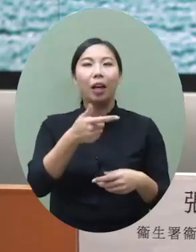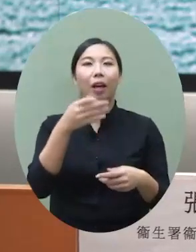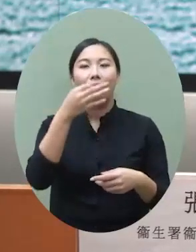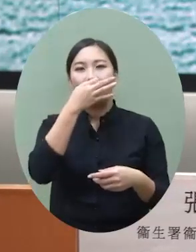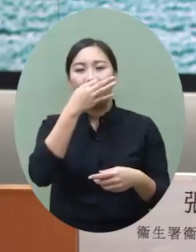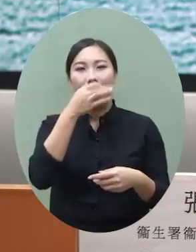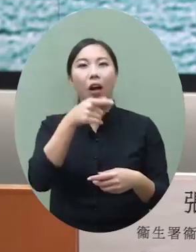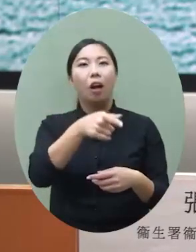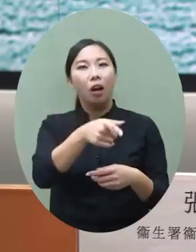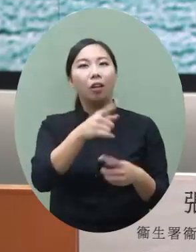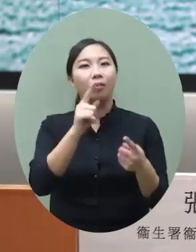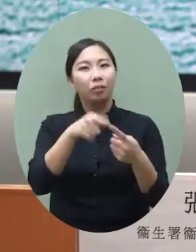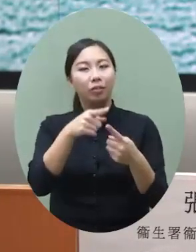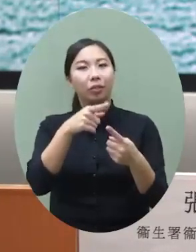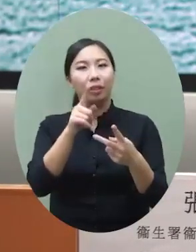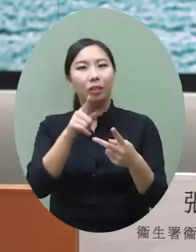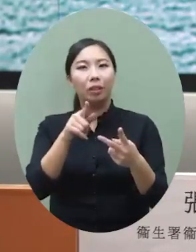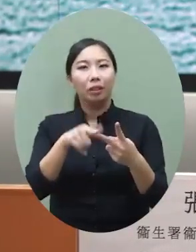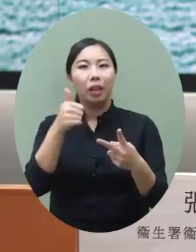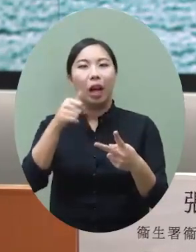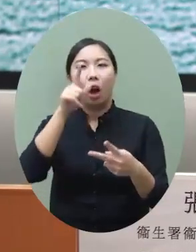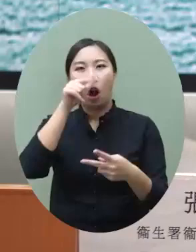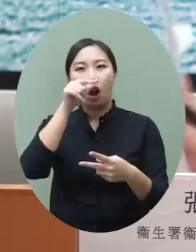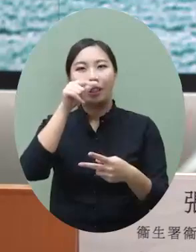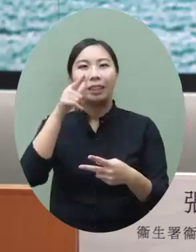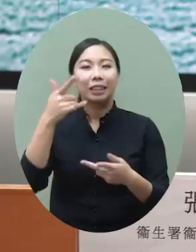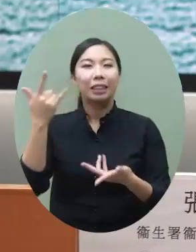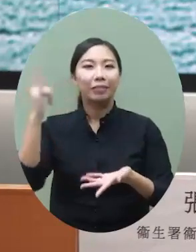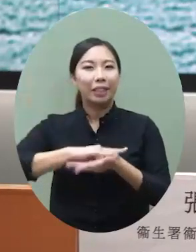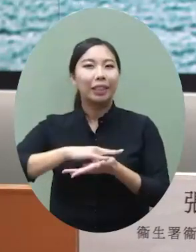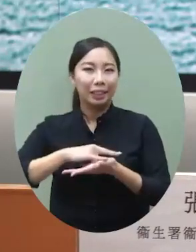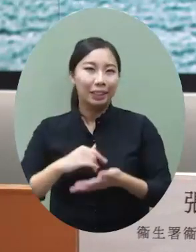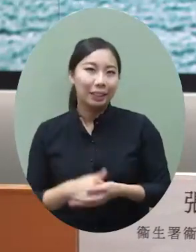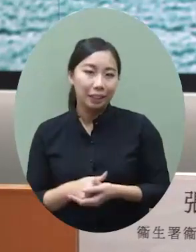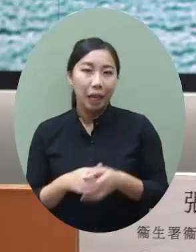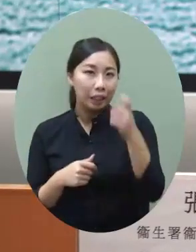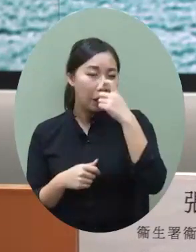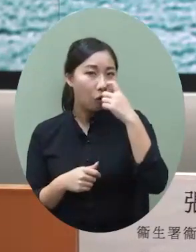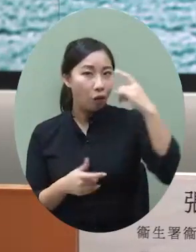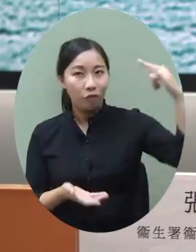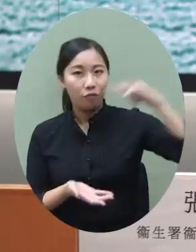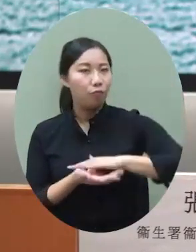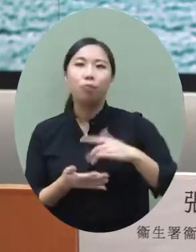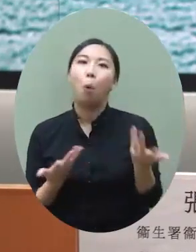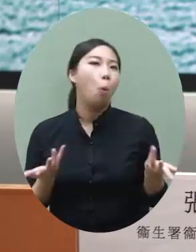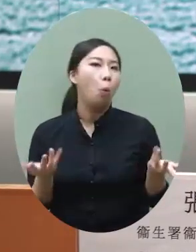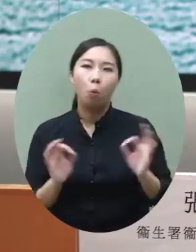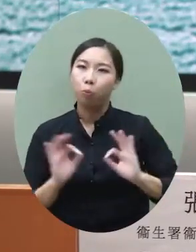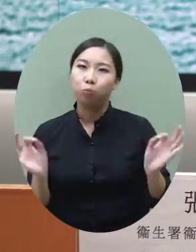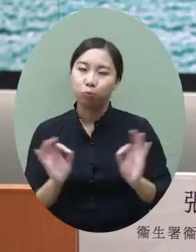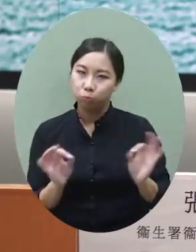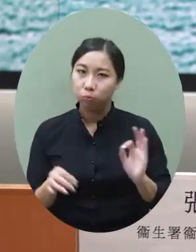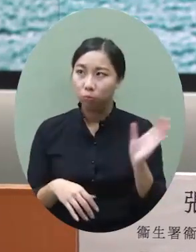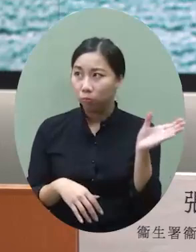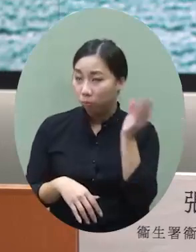個係Russia 翻嚟嘅啦嚇。咁就冇英國翻嚟嘅個案，暫時都未收到消息話